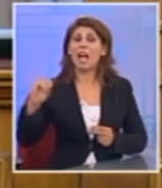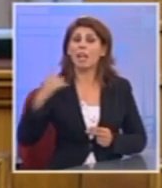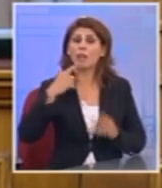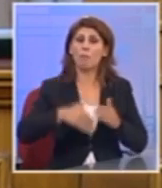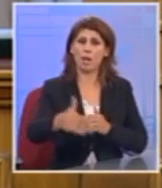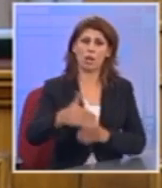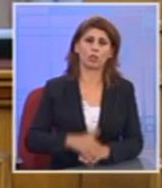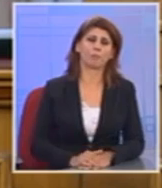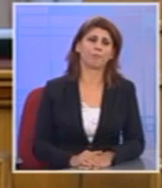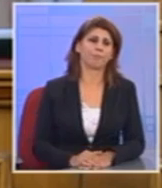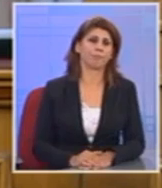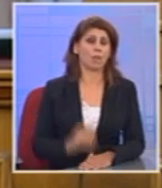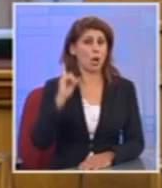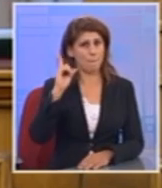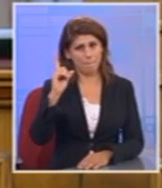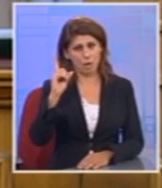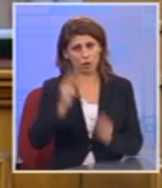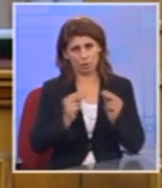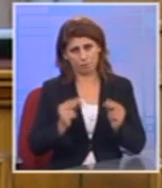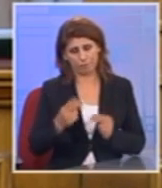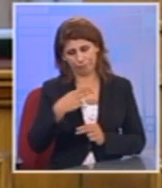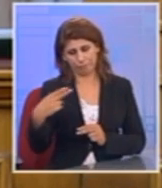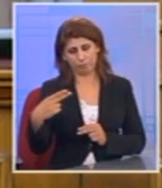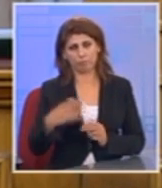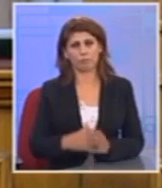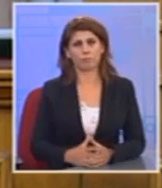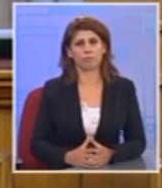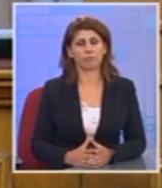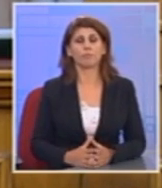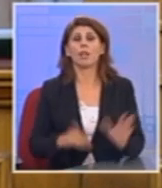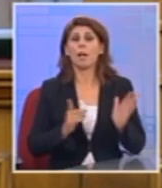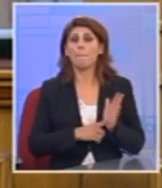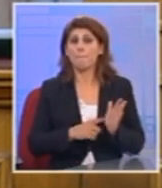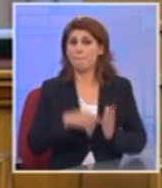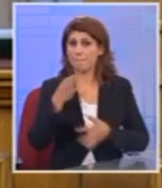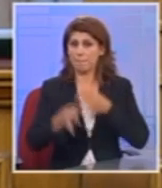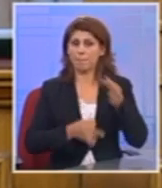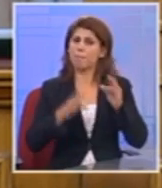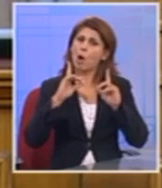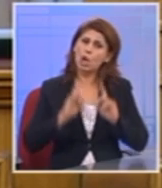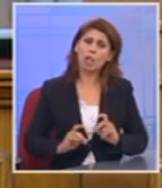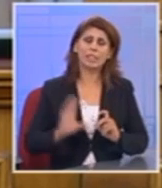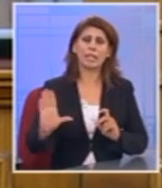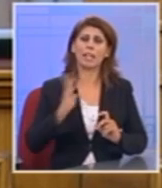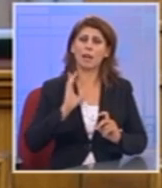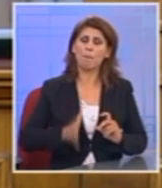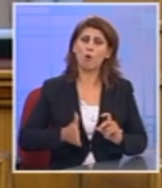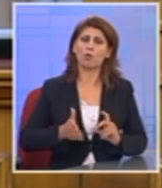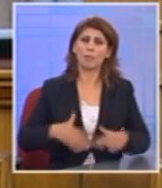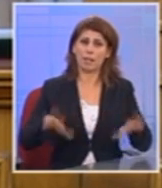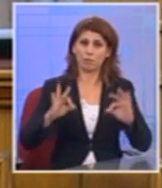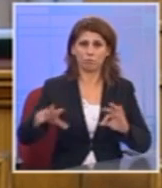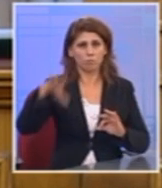μέλλον το πρώτο το πρώτο ζήτημα πρέπει να αναφερθούμε υποχρεωτικά για να μπορούμε να ξεκινήσουμε και να